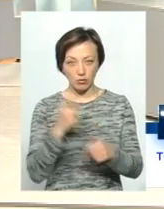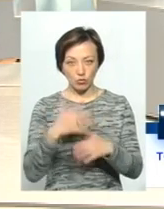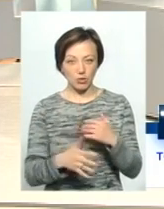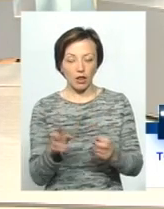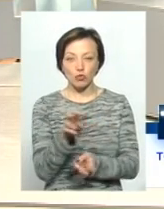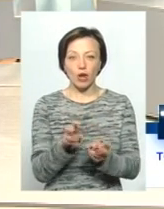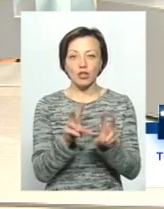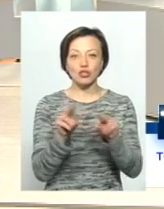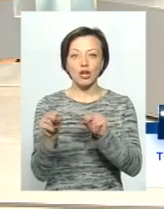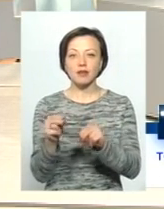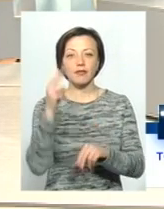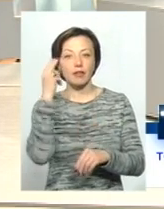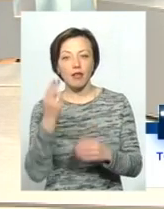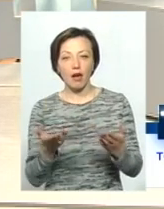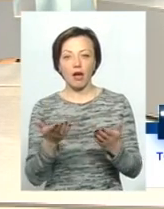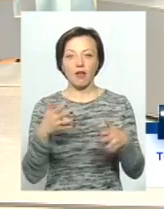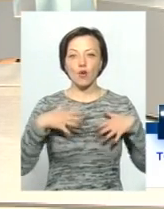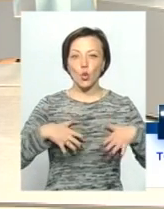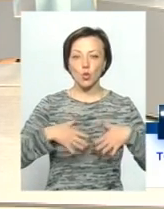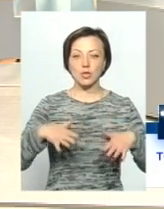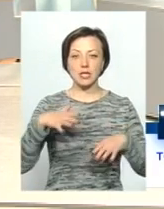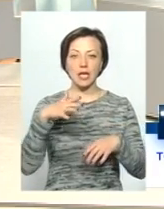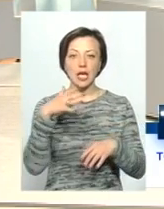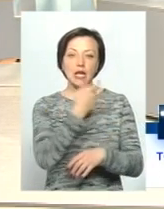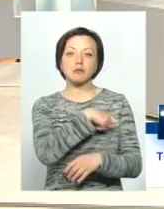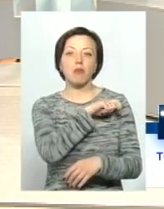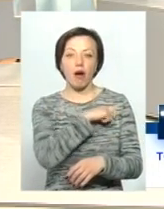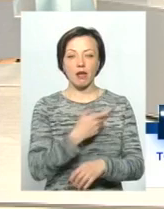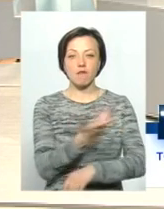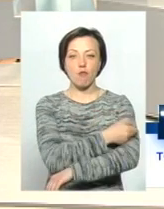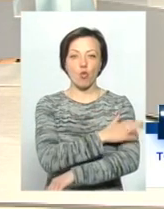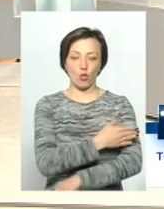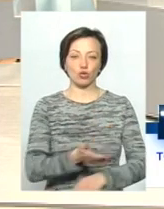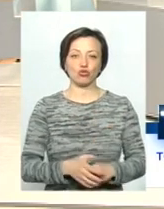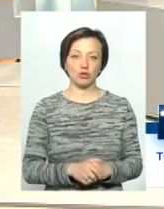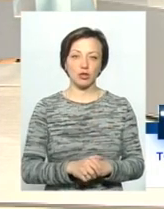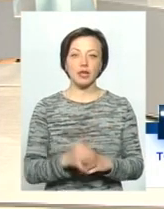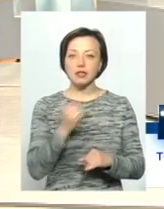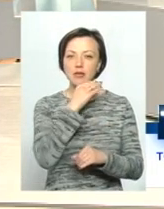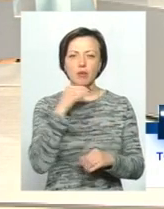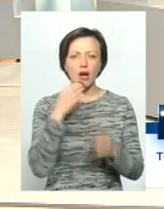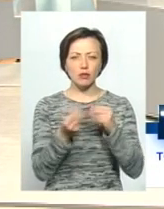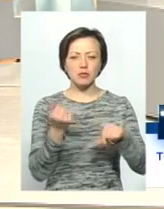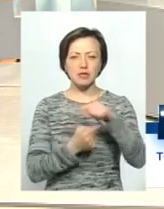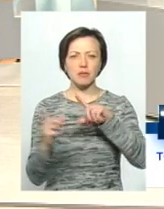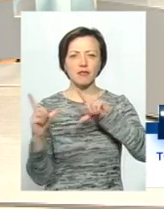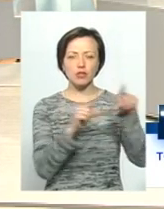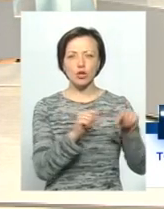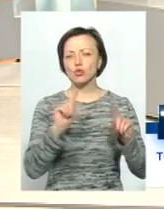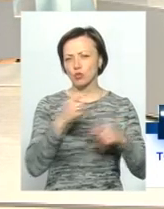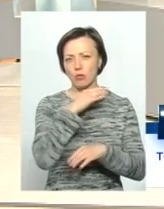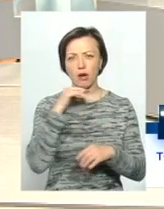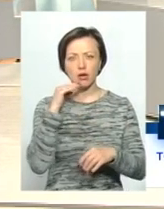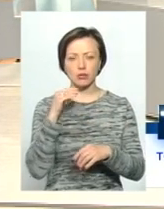не шукали щастя десь в Китаї, в Грузії, Іспанії чи в Польщі. Ті ж самі Польщі. Зараз багато підприємців виїжджають, дуже